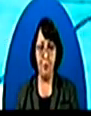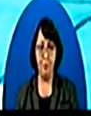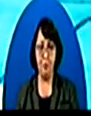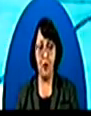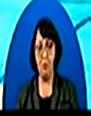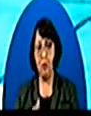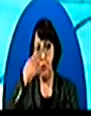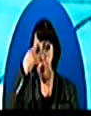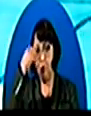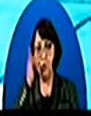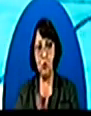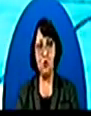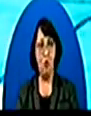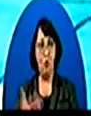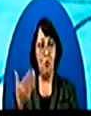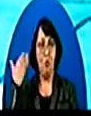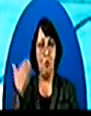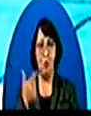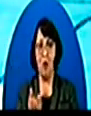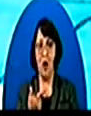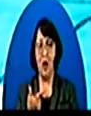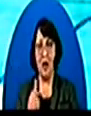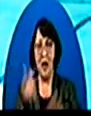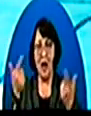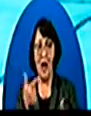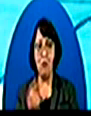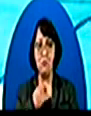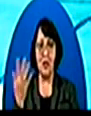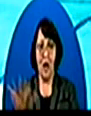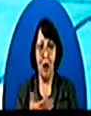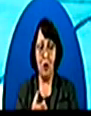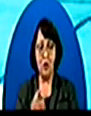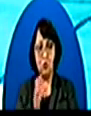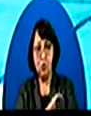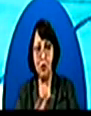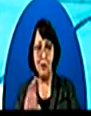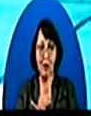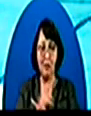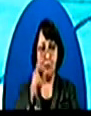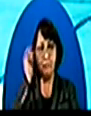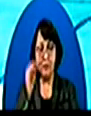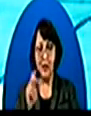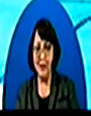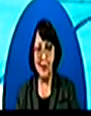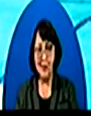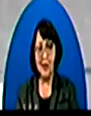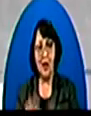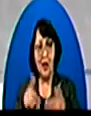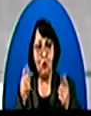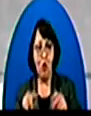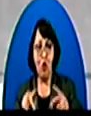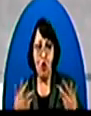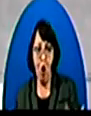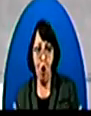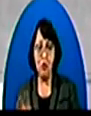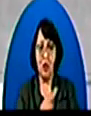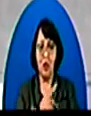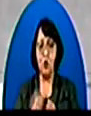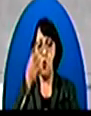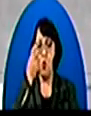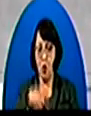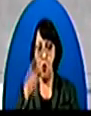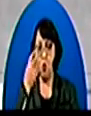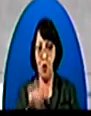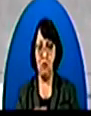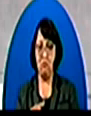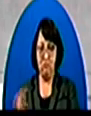За манай улсын хувьд бол өмнө нь бол гамшигаас хамгаалах иж хүрэн сургалт за газар хөдлөлт холбоотой сургалтуудыг бол хийж байсан туршлага бол бий. Харин энэ удаад бол нийгмийн эрүүл